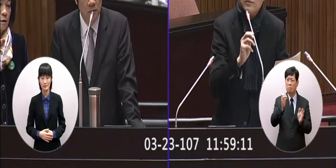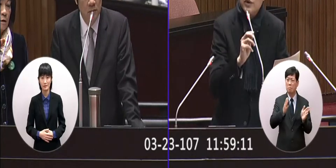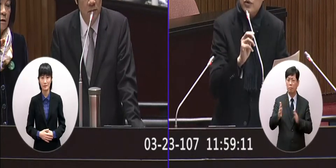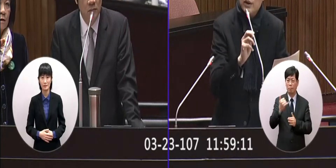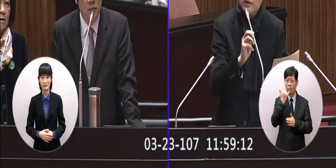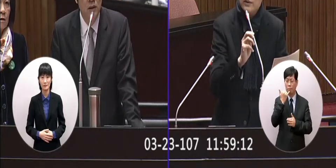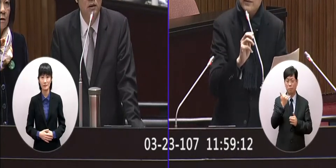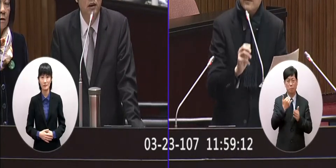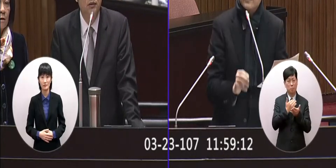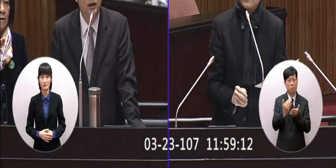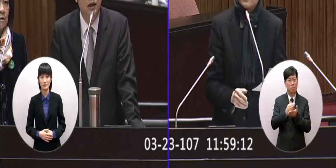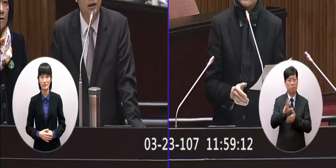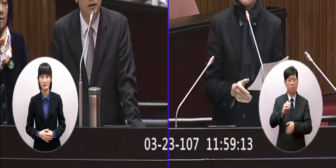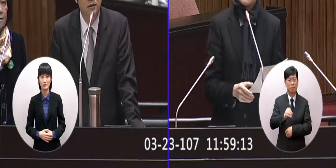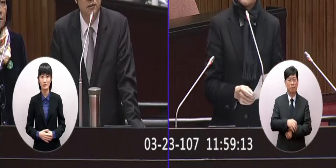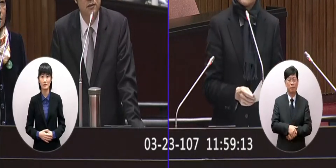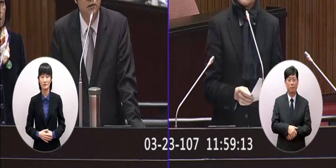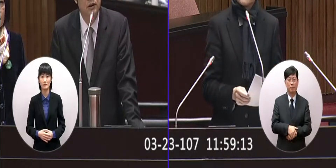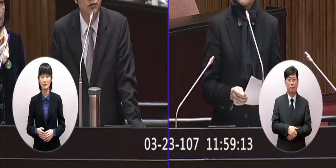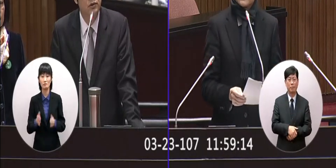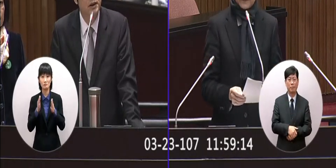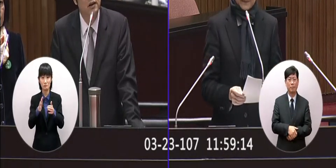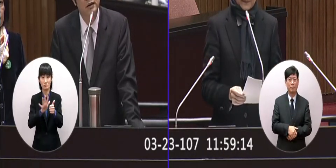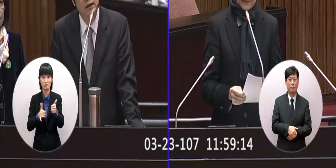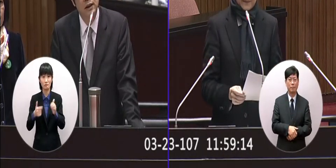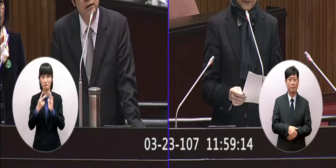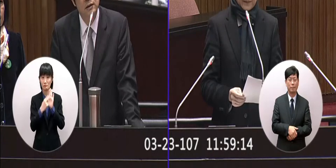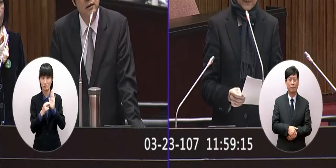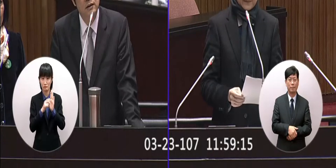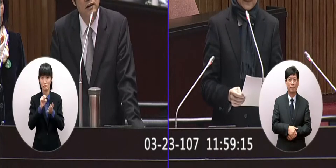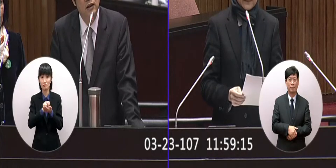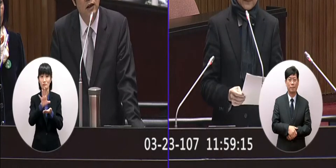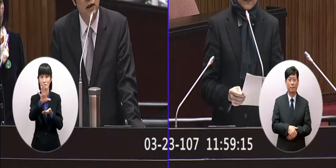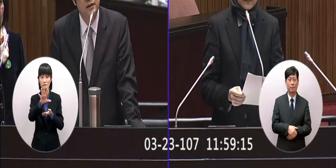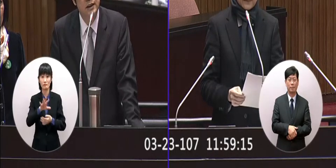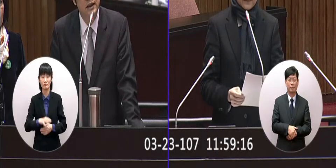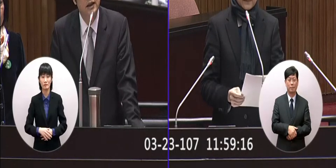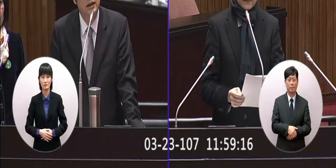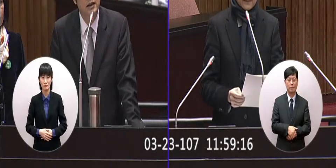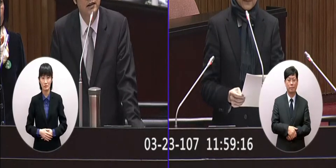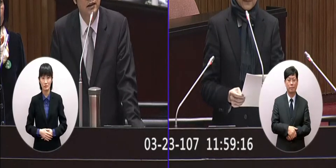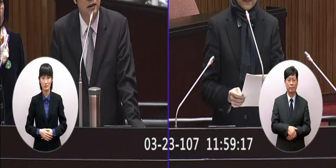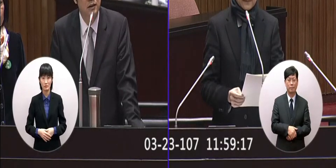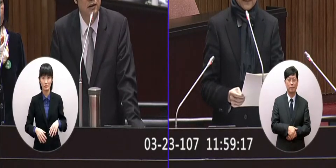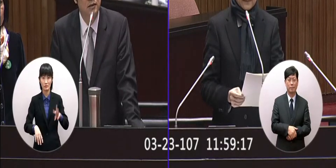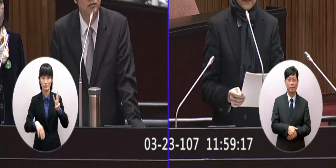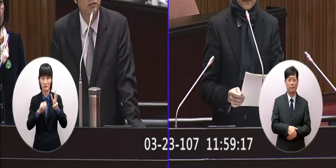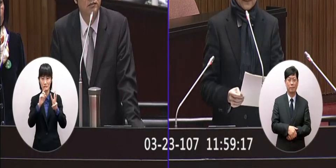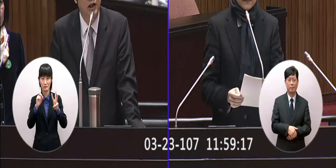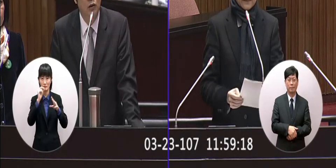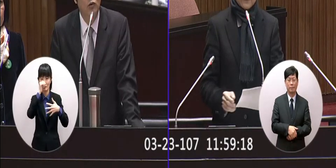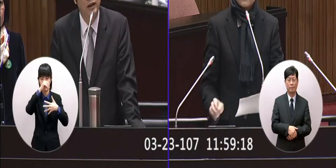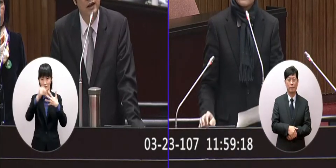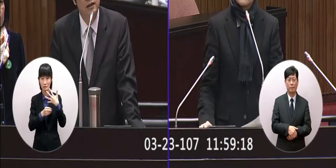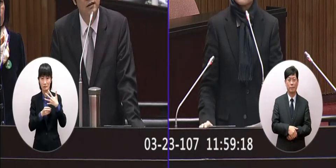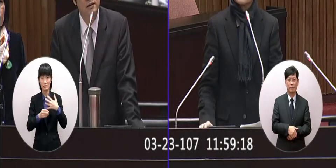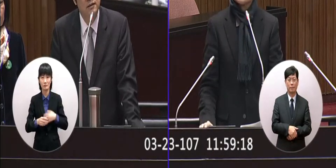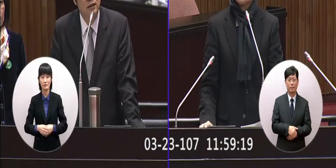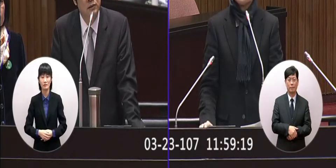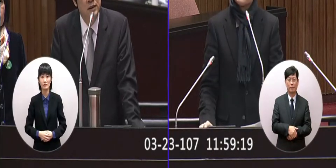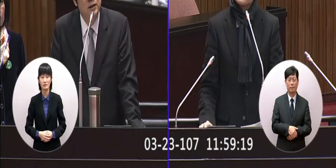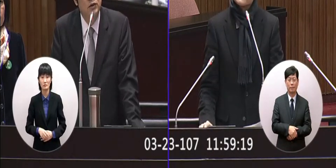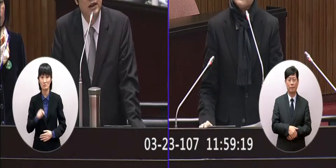以面对？ 因为跟罗委员说明哈，因为301的这个条款